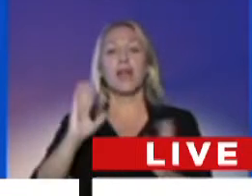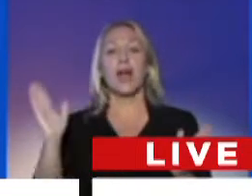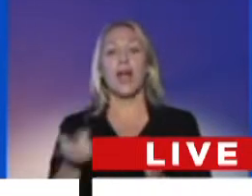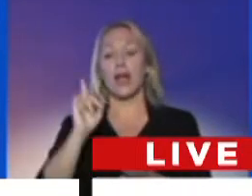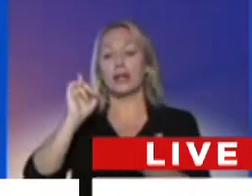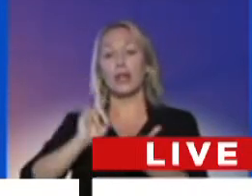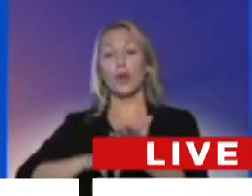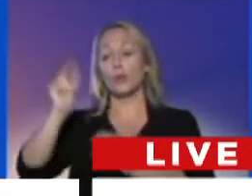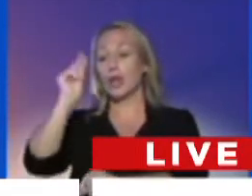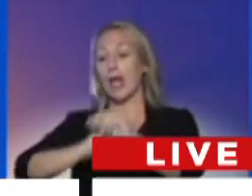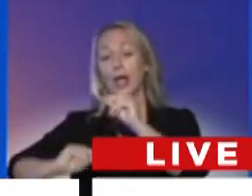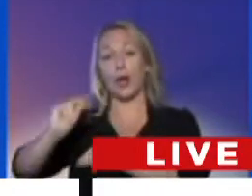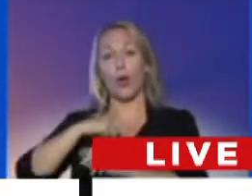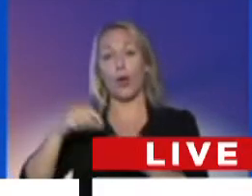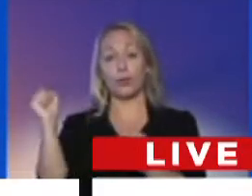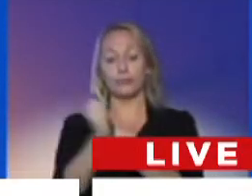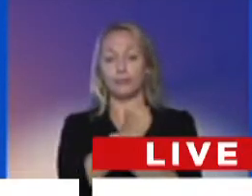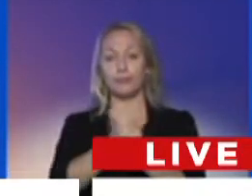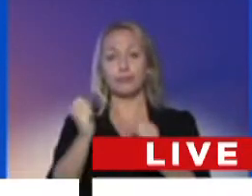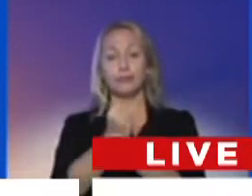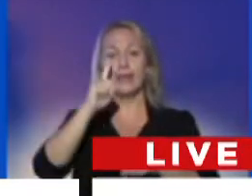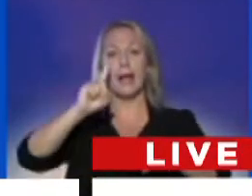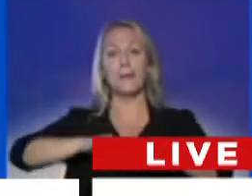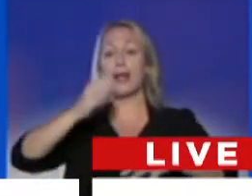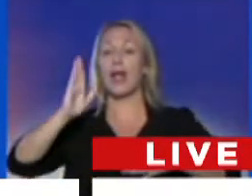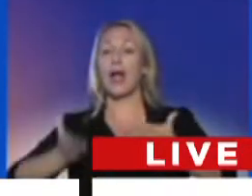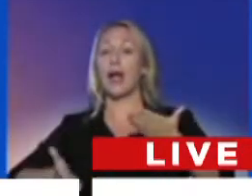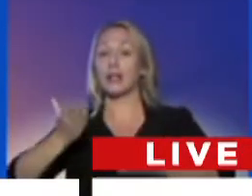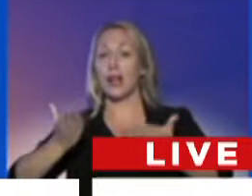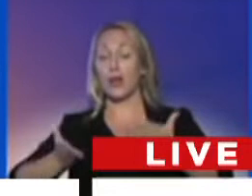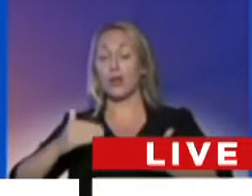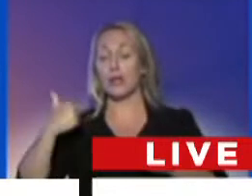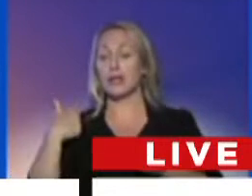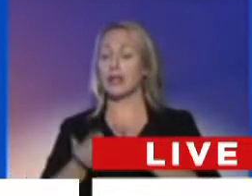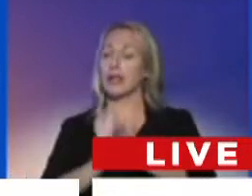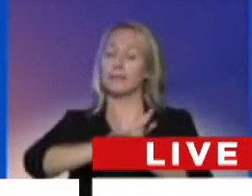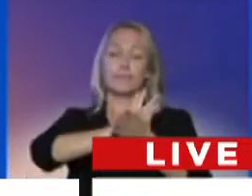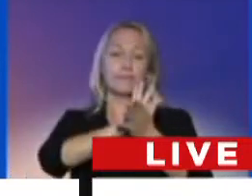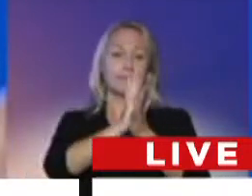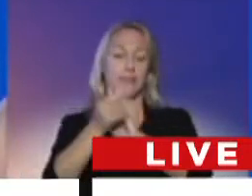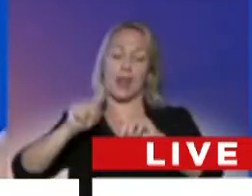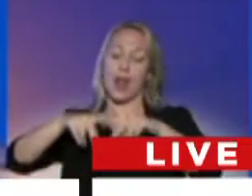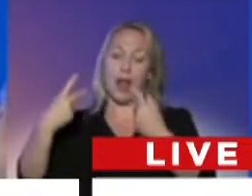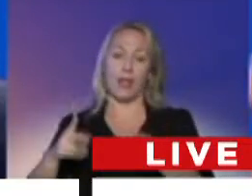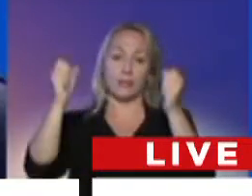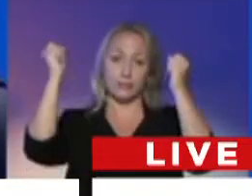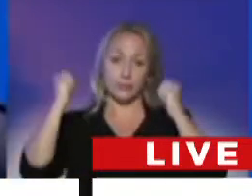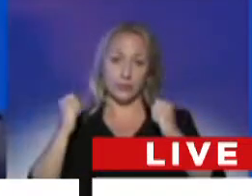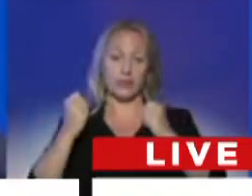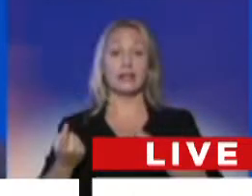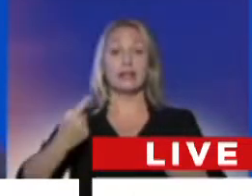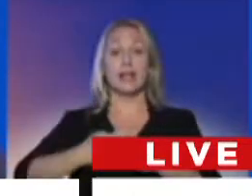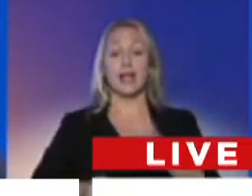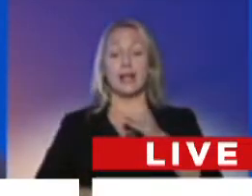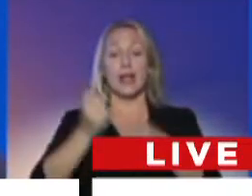νόμου επιμένω στη θέση μου ότι η απλή αναλογική είναι απολύτως καταστροφική για τη χώρα και η Νέα Δημοκρατία, η κυβερνητική